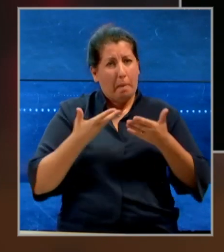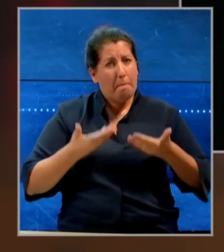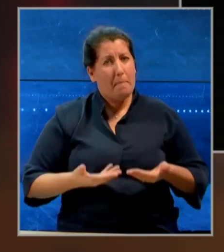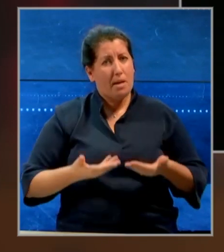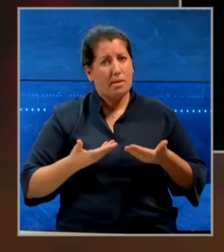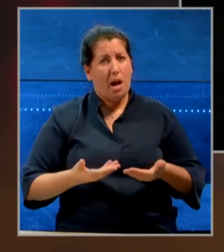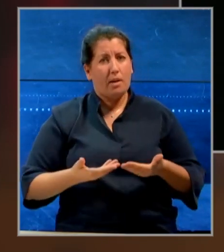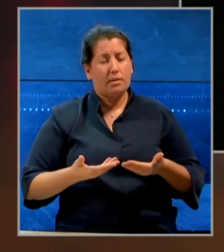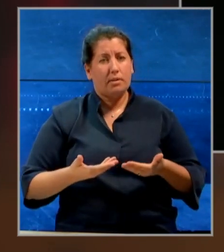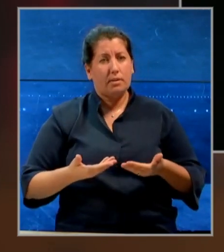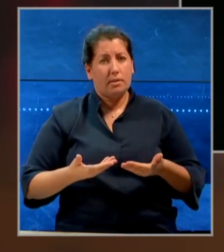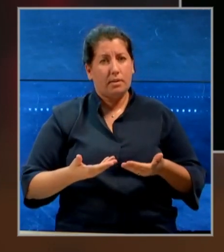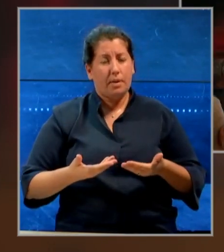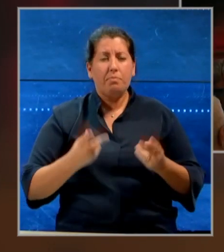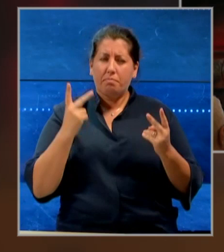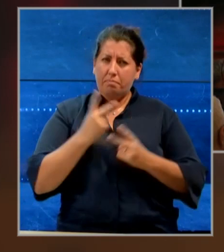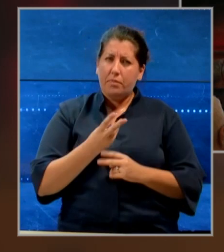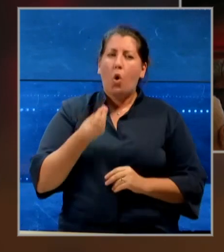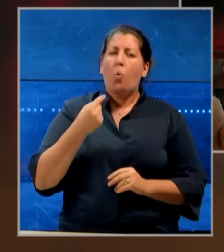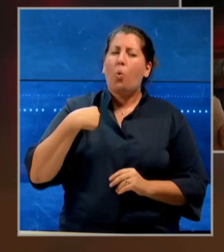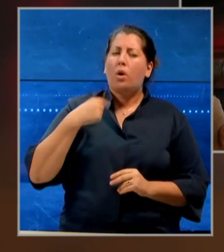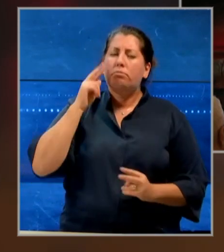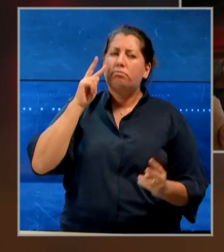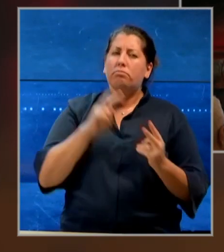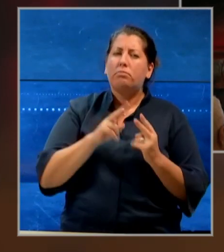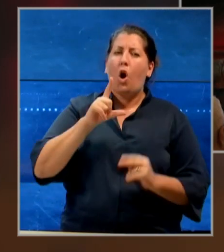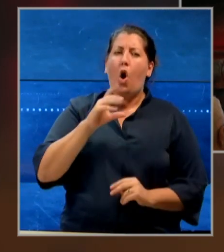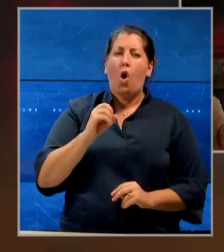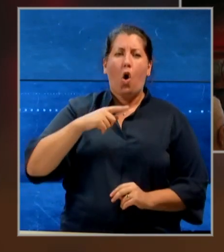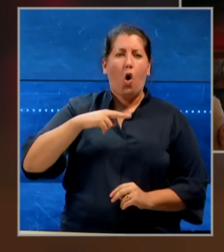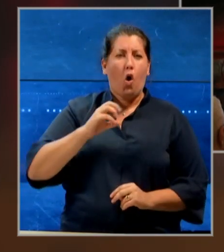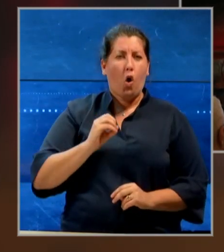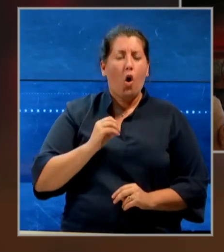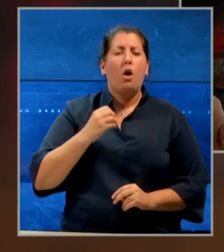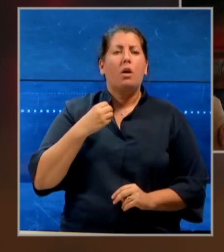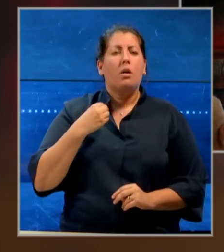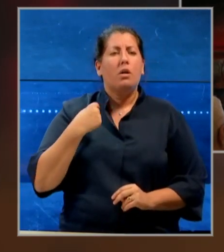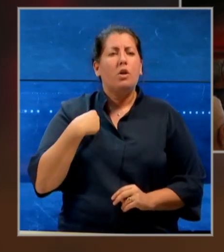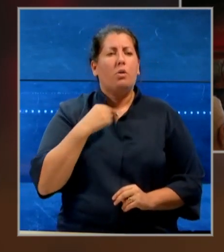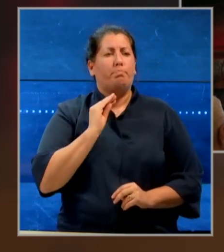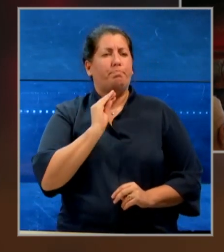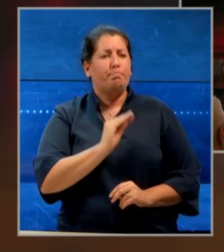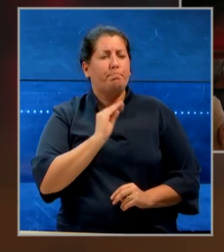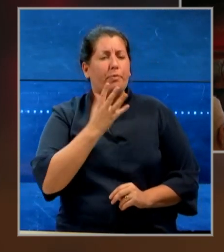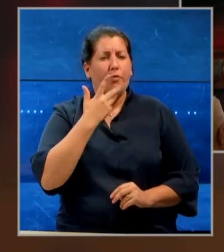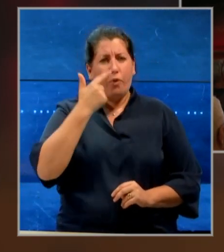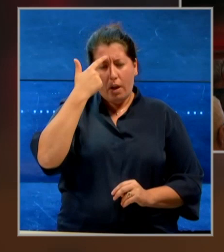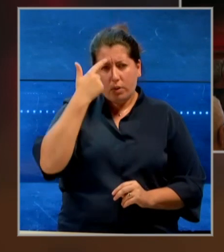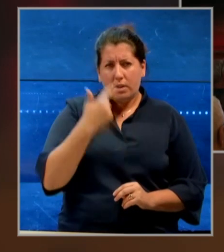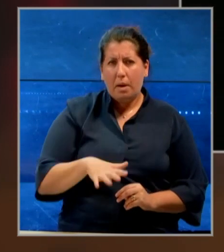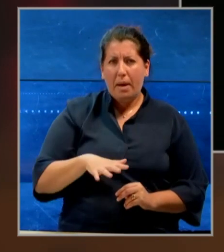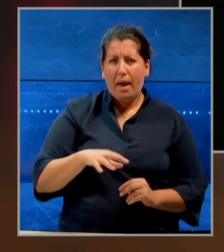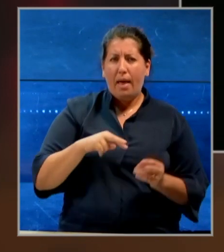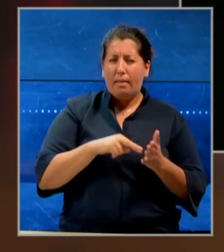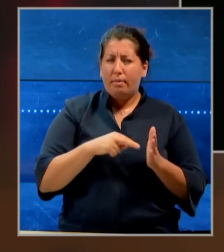io quando mi sono seduto con lui, ho voluto avere certezze, chiarezze, tecniche, non che dovesse fare... noi, ma comunque